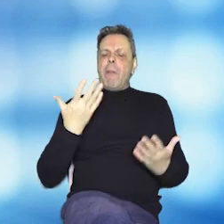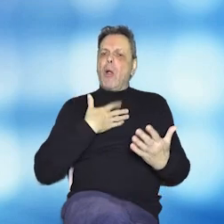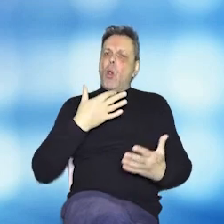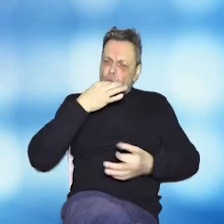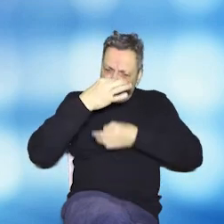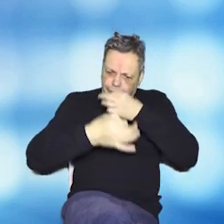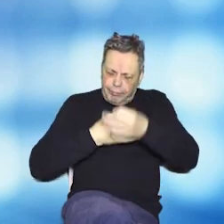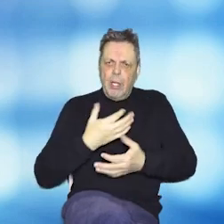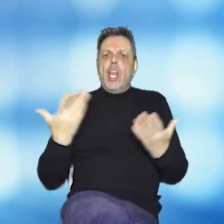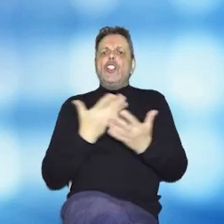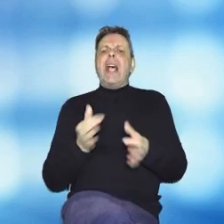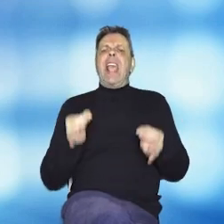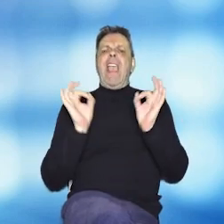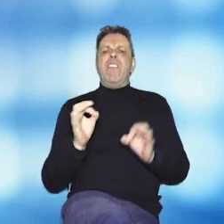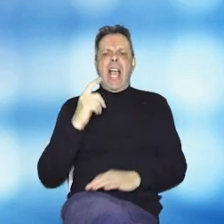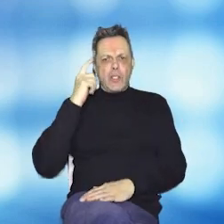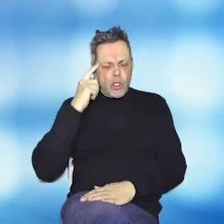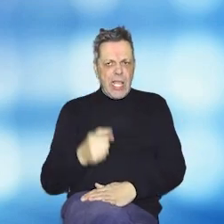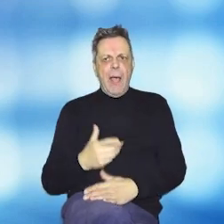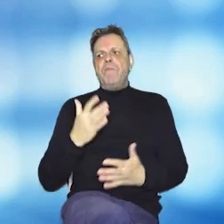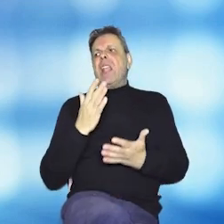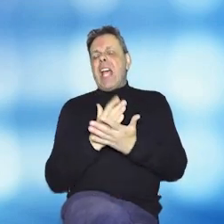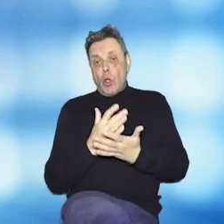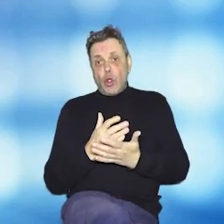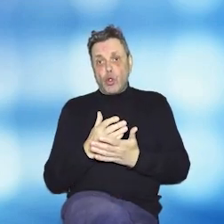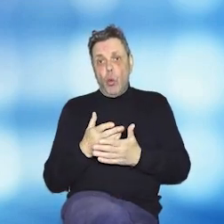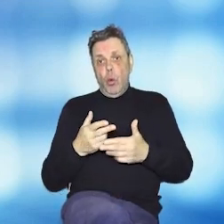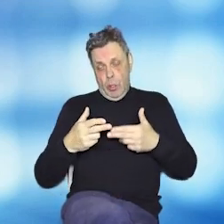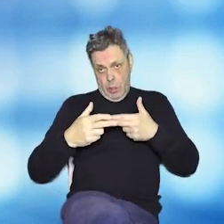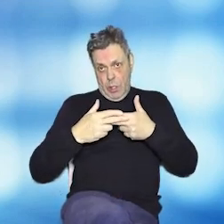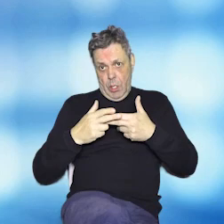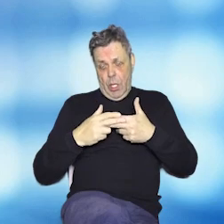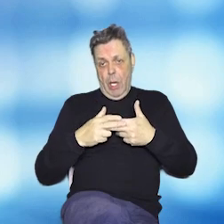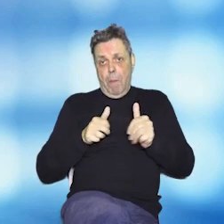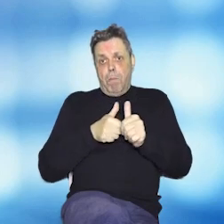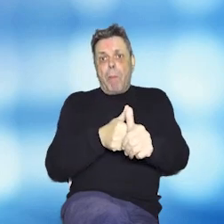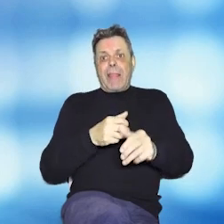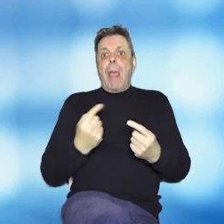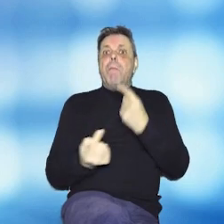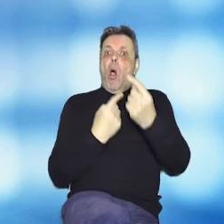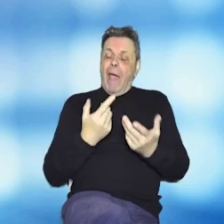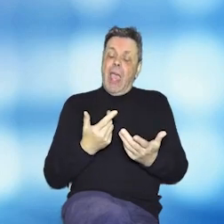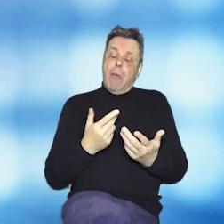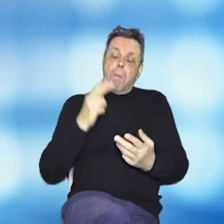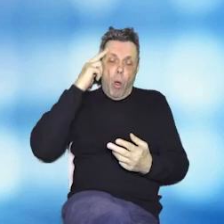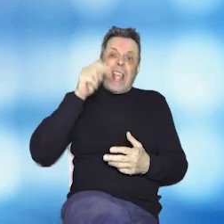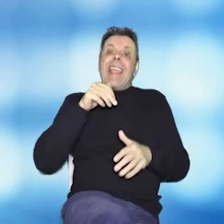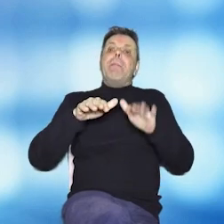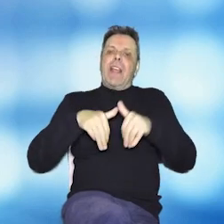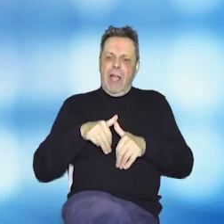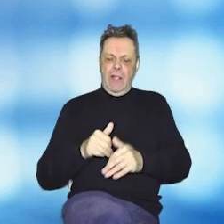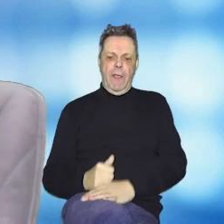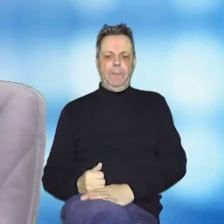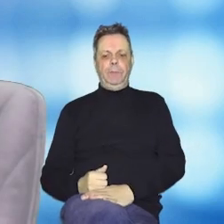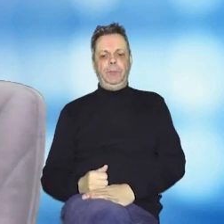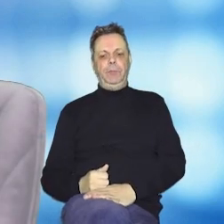su ispitani, čija se efikasno zna, čije su nuspojave poznate, koje su tu prihvatljive. Jel? To lijepo ste